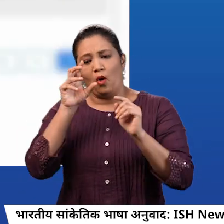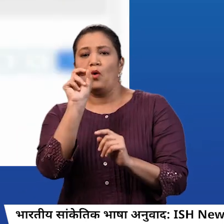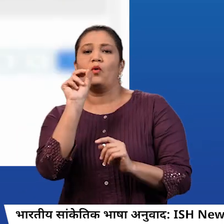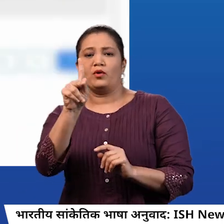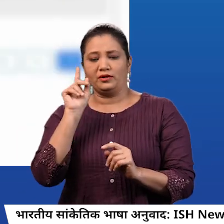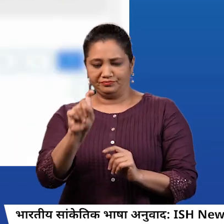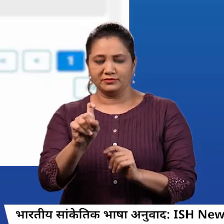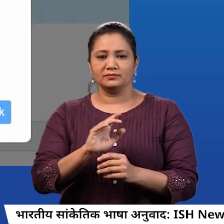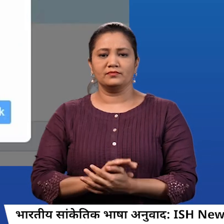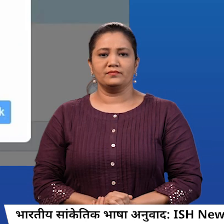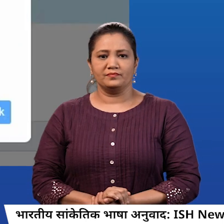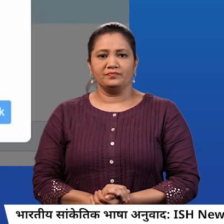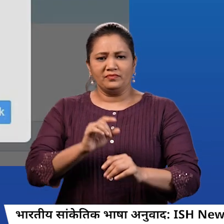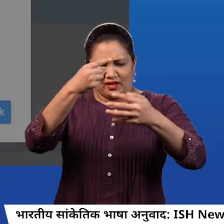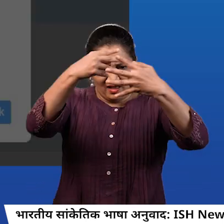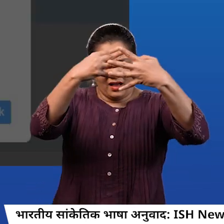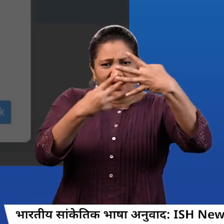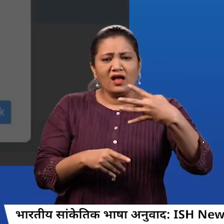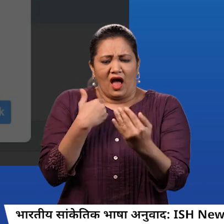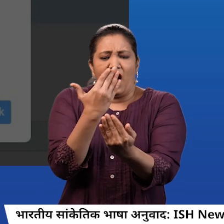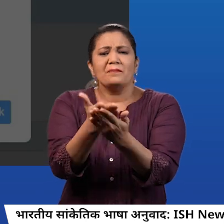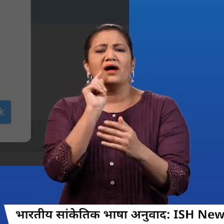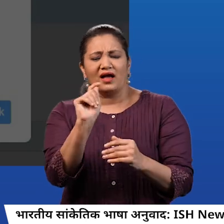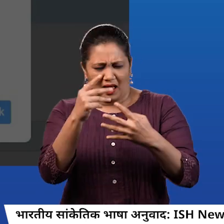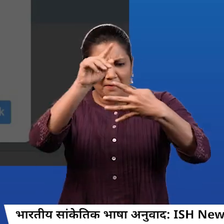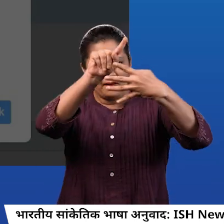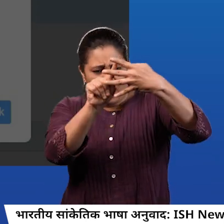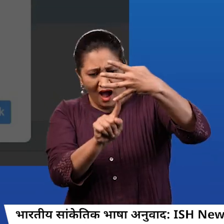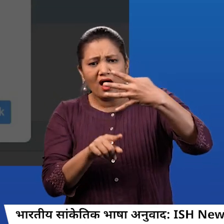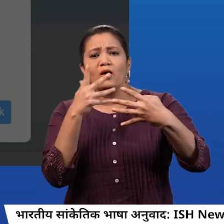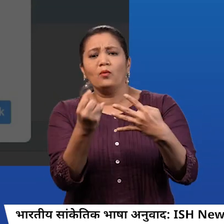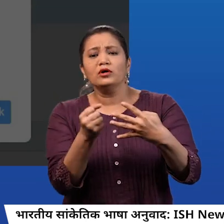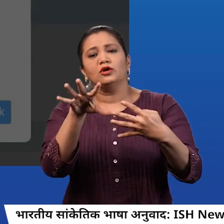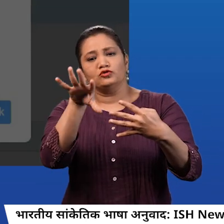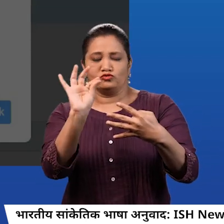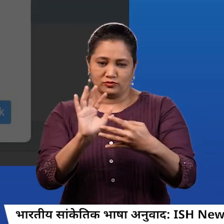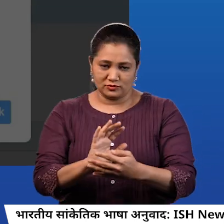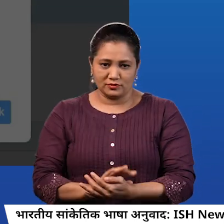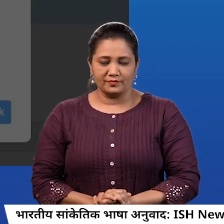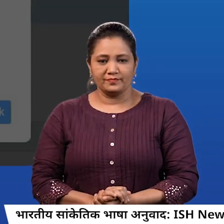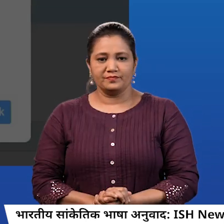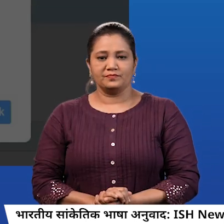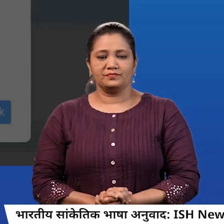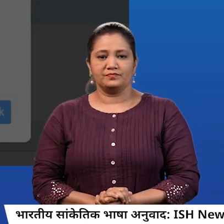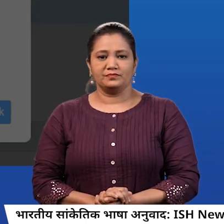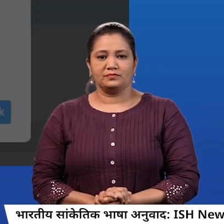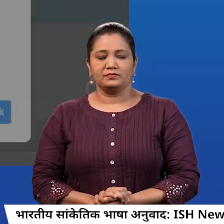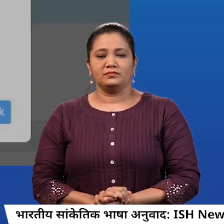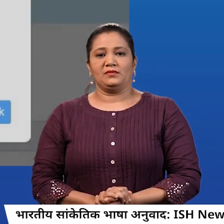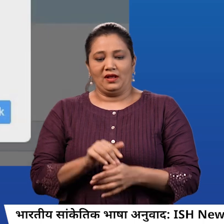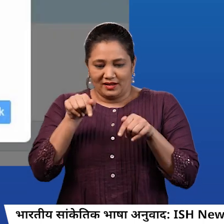ओके हे बटण दाबा. यानंतर आपल्याला हा अर्ज नेमकी कोणती विनंती करायसाठी भरायचा आहे त्याबाबतचे 4 पर्याय समोर दिसू